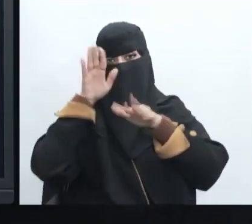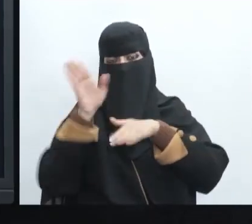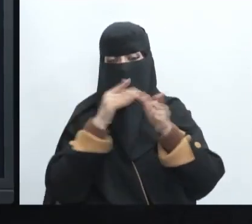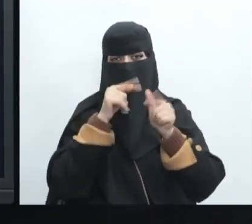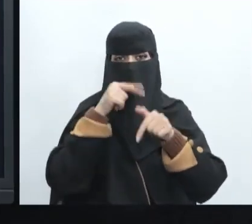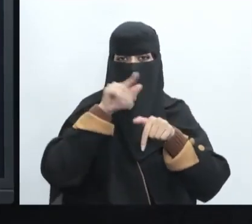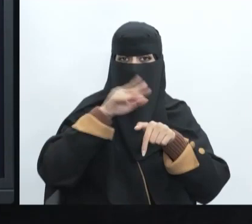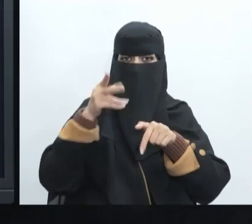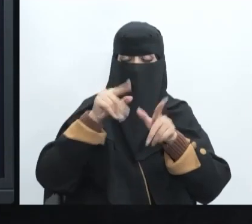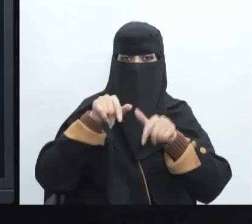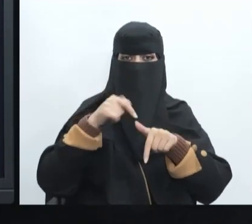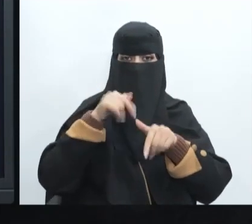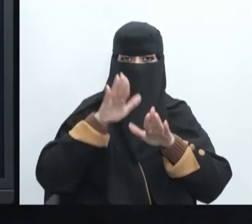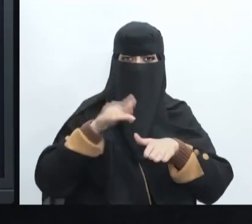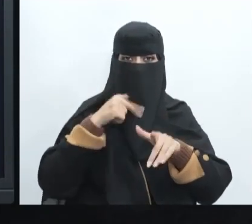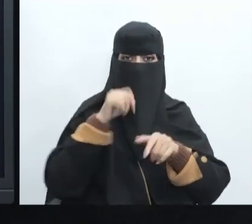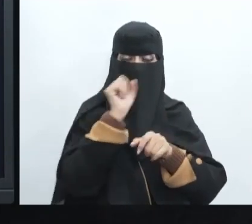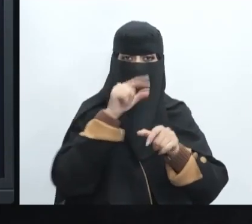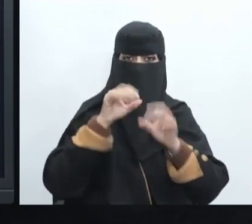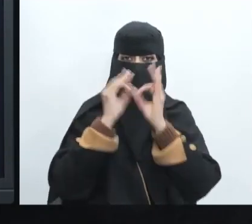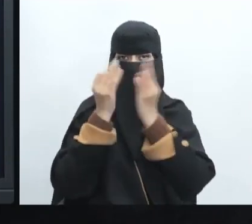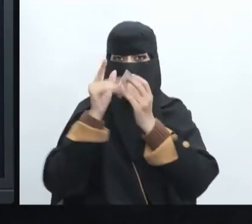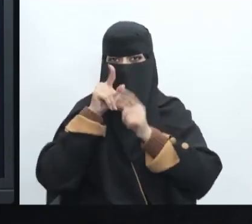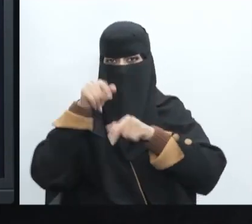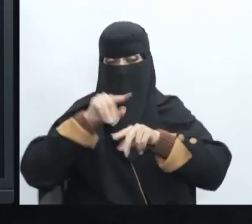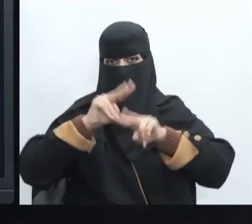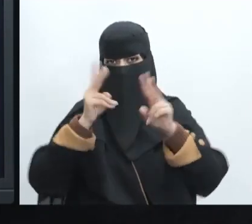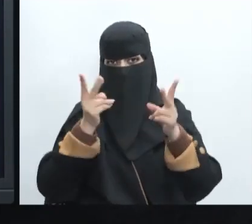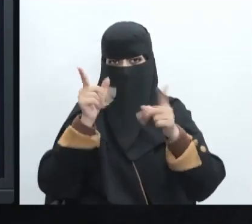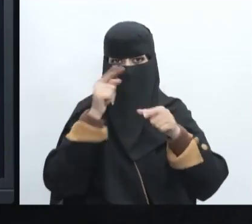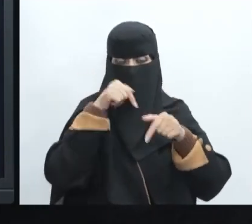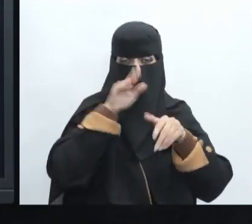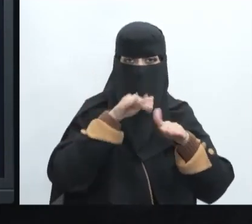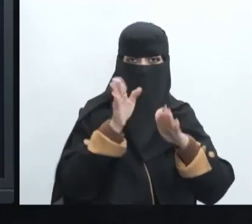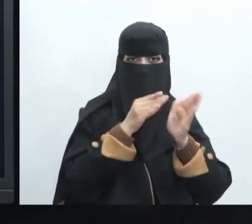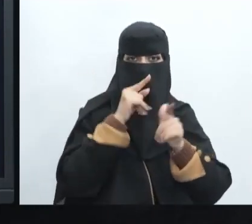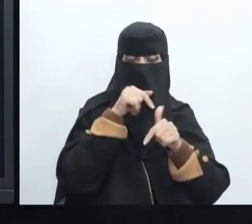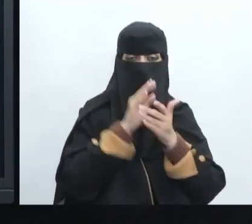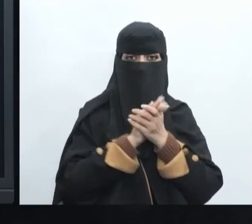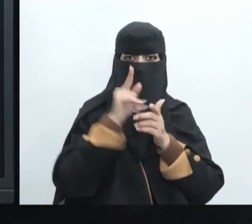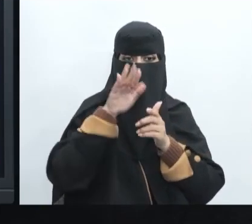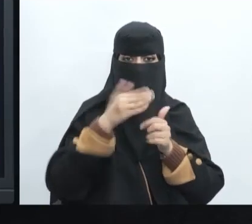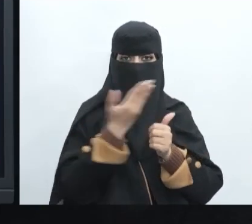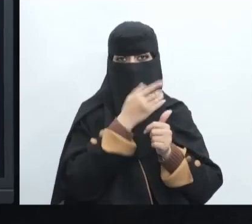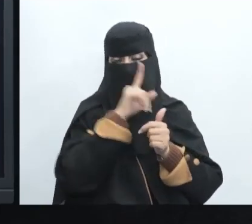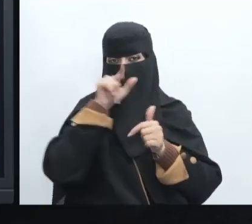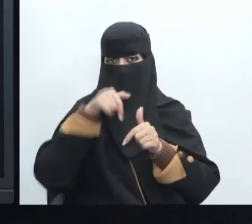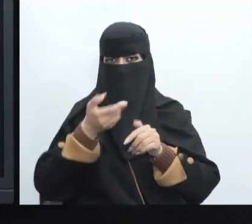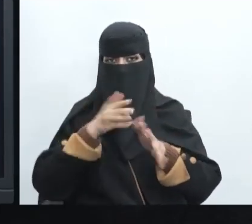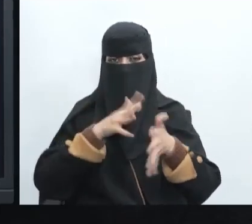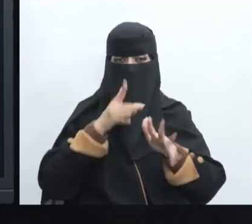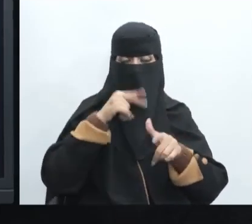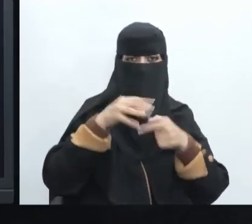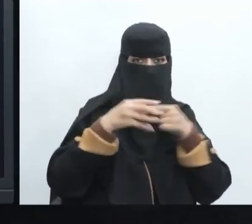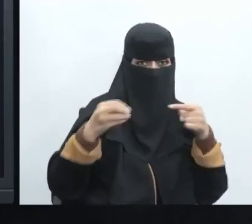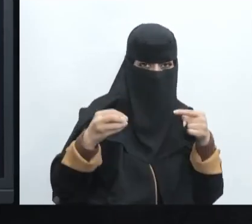يكون الوضع الاجتماعي فلو اختلف الوضع الاجتماعي اثر ذلك سواء كان